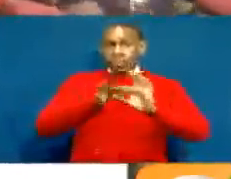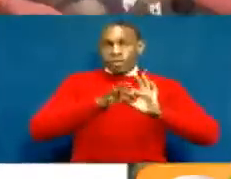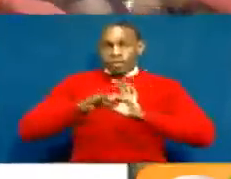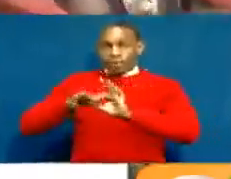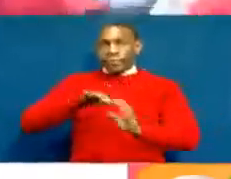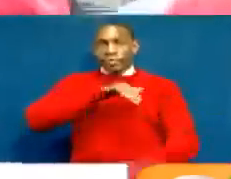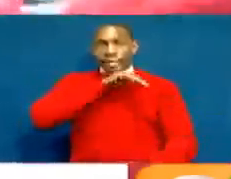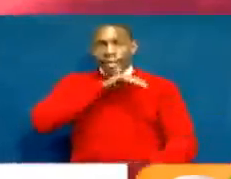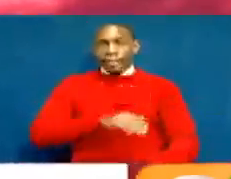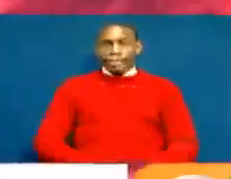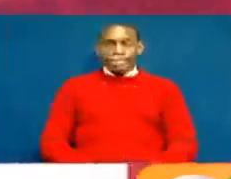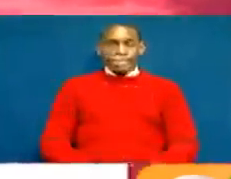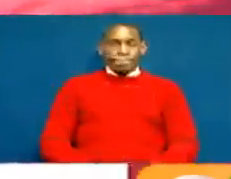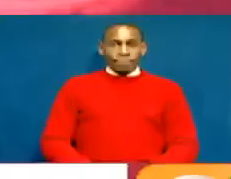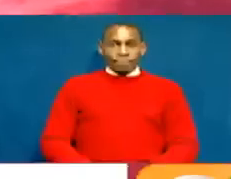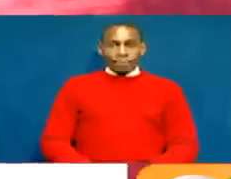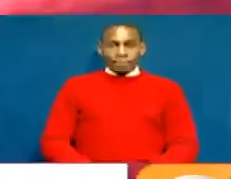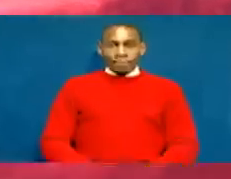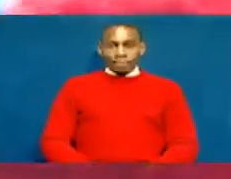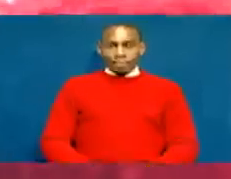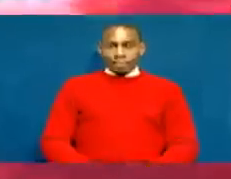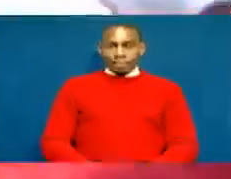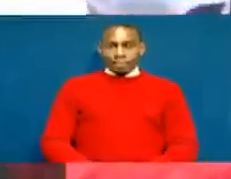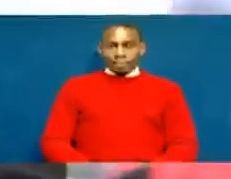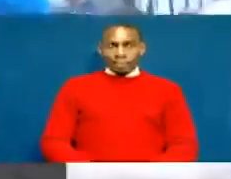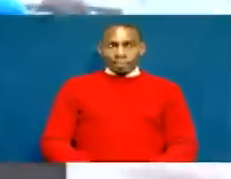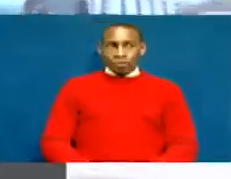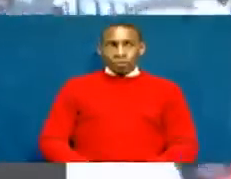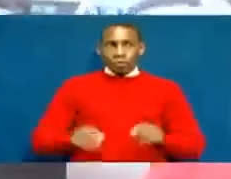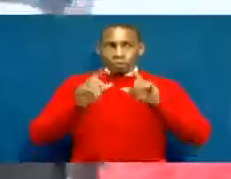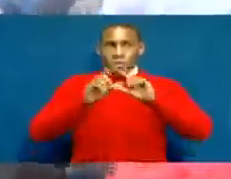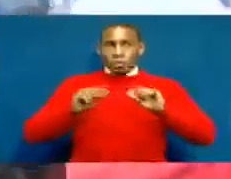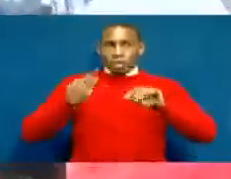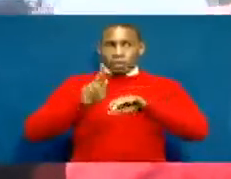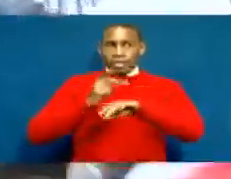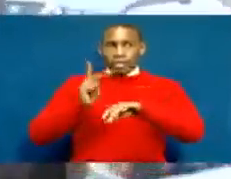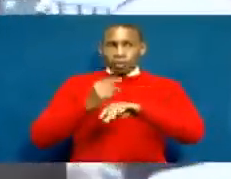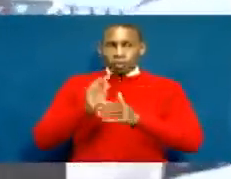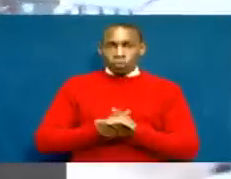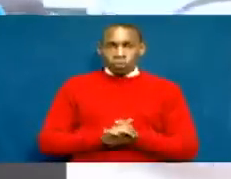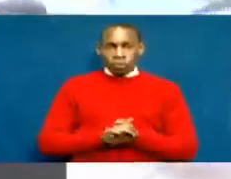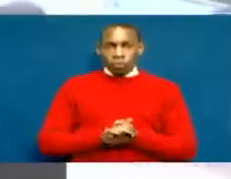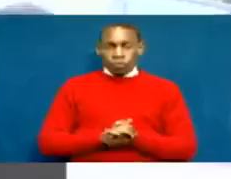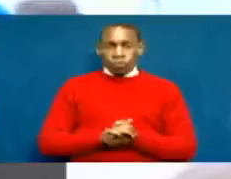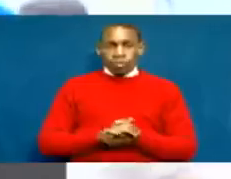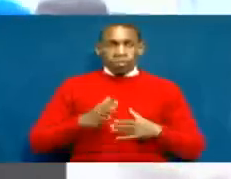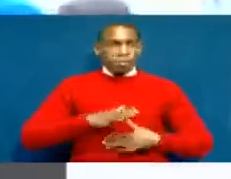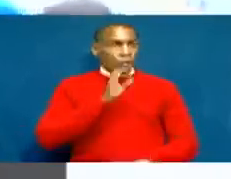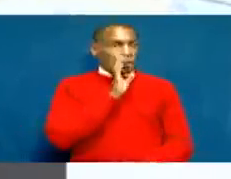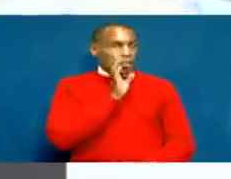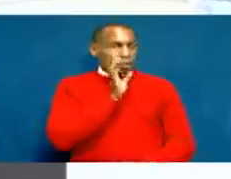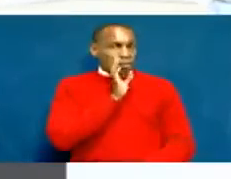Raila Odinga. Na mwalika kwa tuwalithaniona apere na adua maherni, na adua juko, na